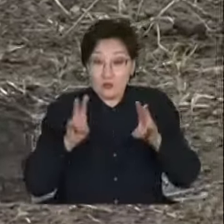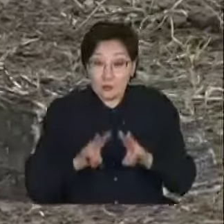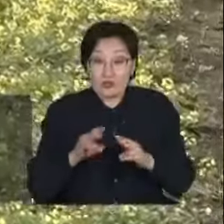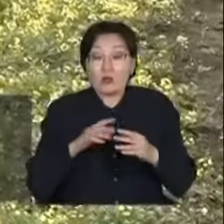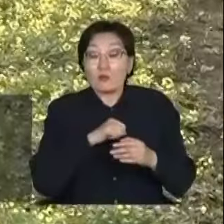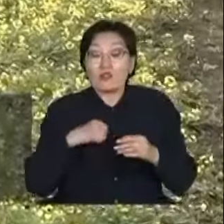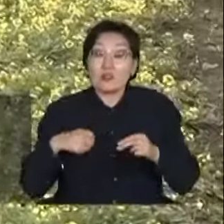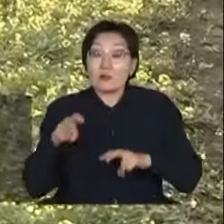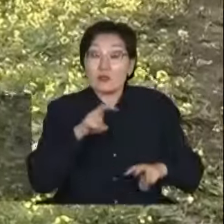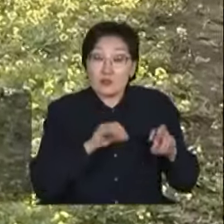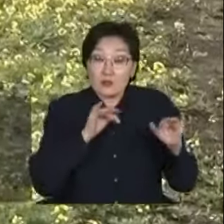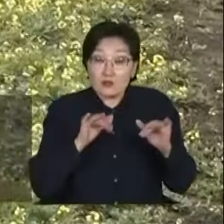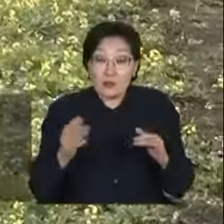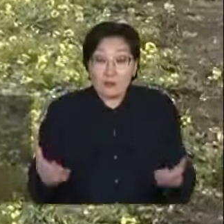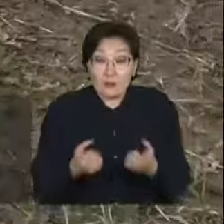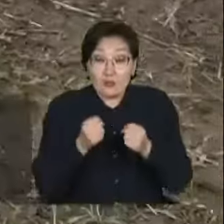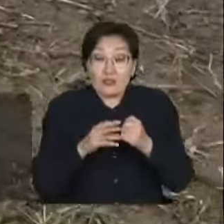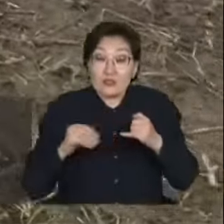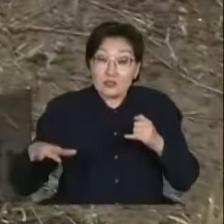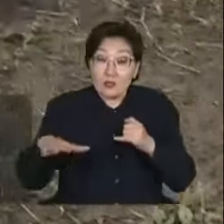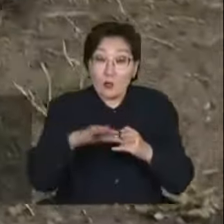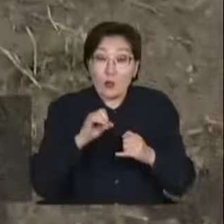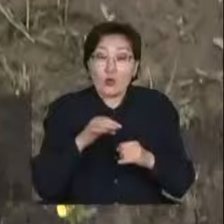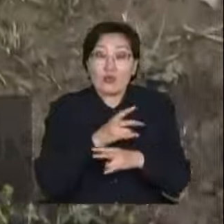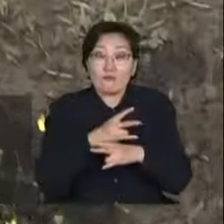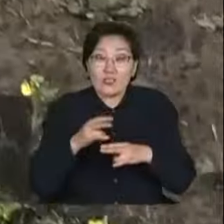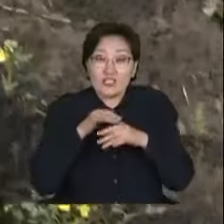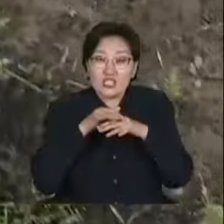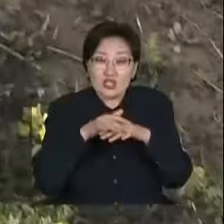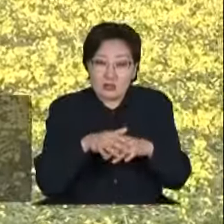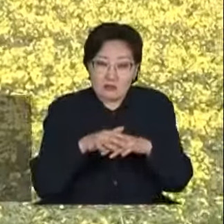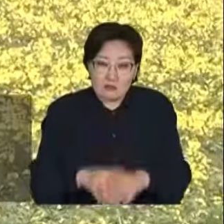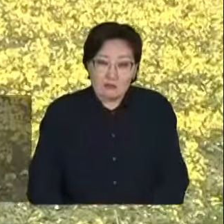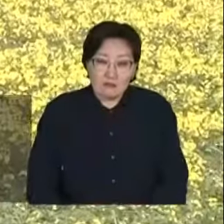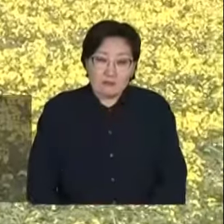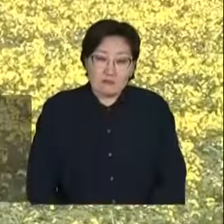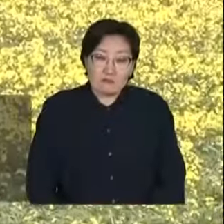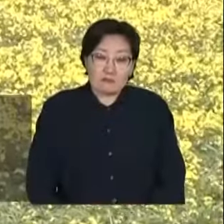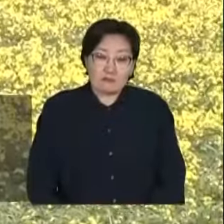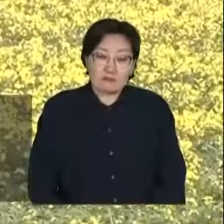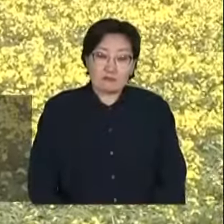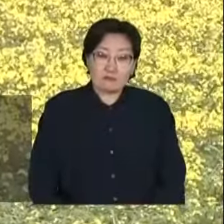сами ищут способ спасти посевные поля от вредителей. Аделя Кшаркинова, Жаксол Клипберген, телеканал Алмата.